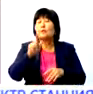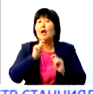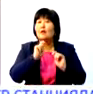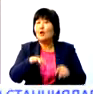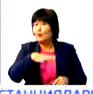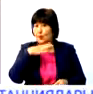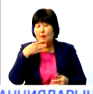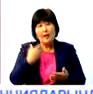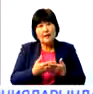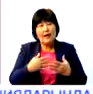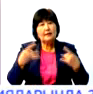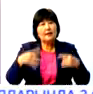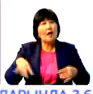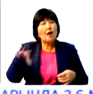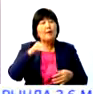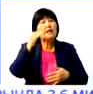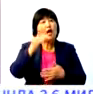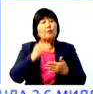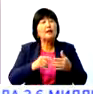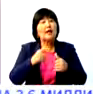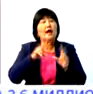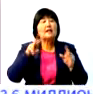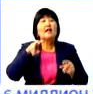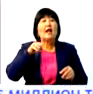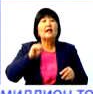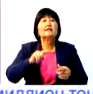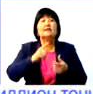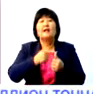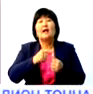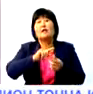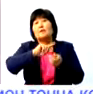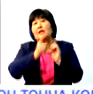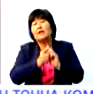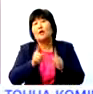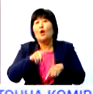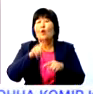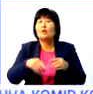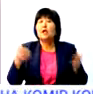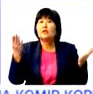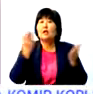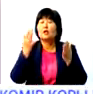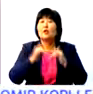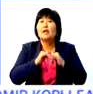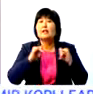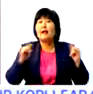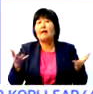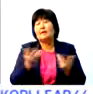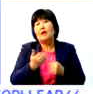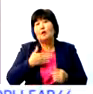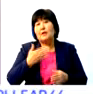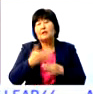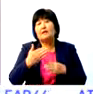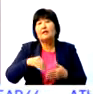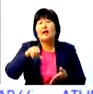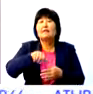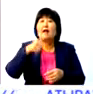көп. Яғни арнада барлық бағдарлама атауы латын қарпіне өзгертіліп, отандық телехикаялардың саны артты. Біздің арна филиалдардың